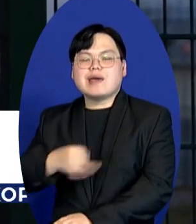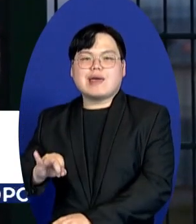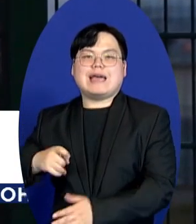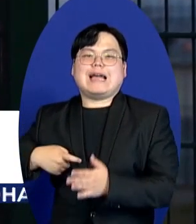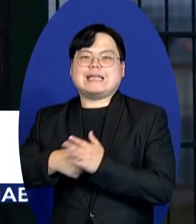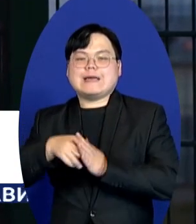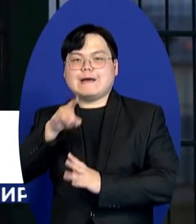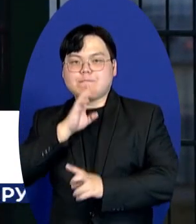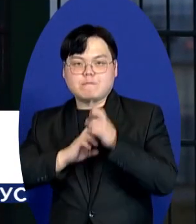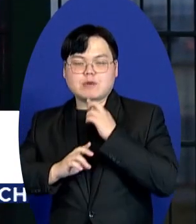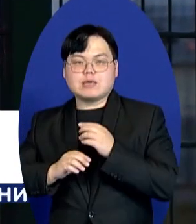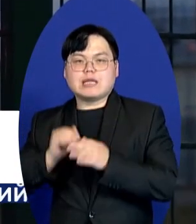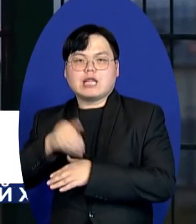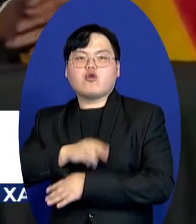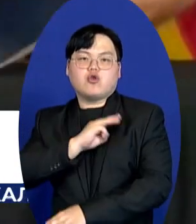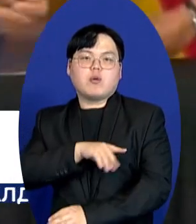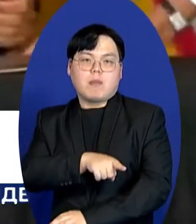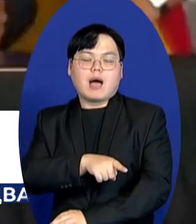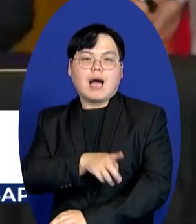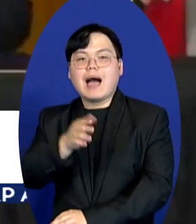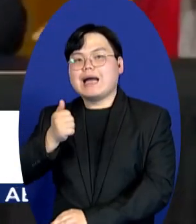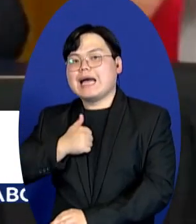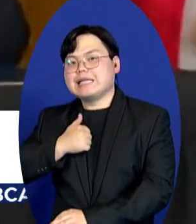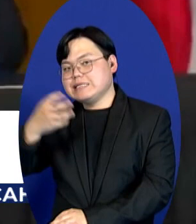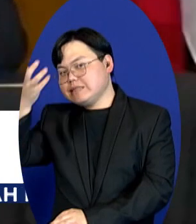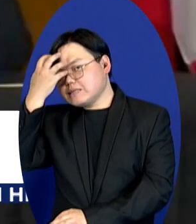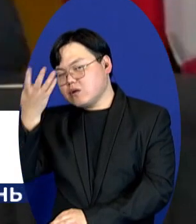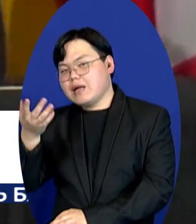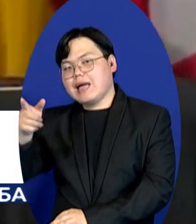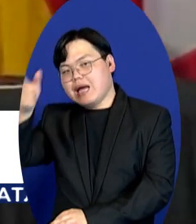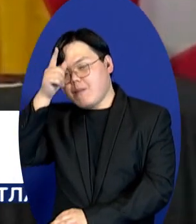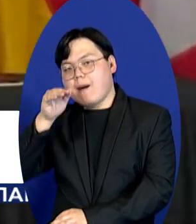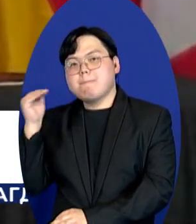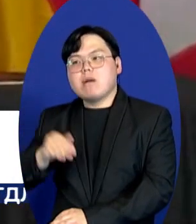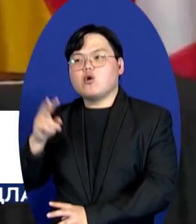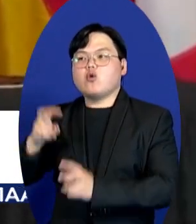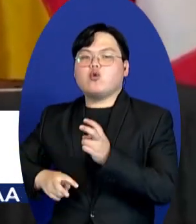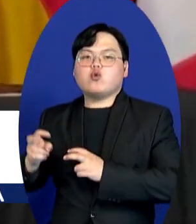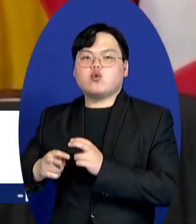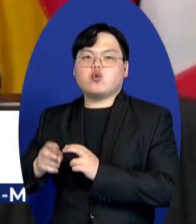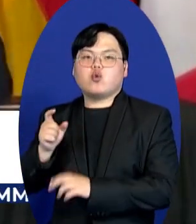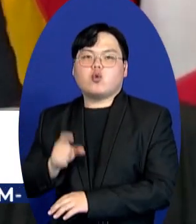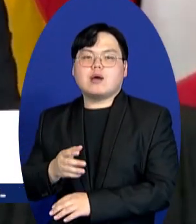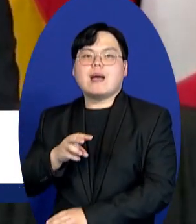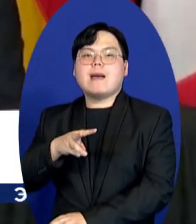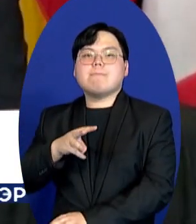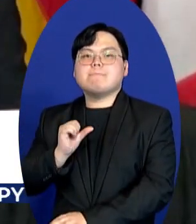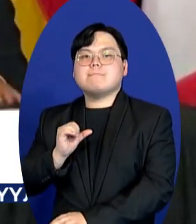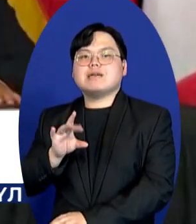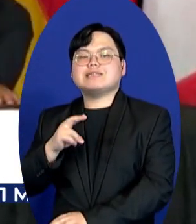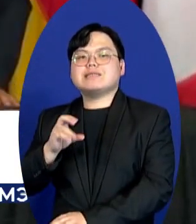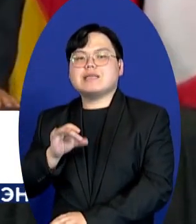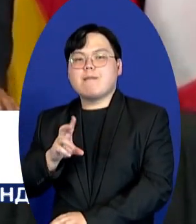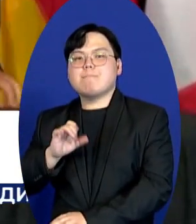авч эхлэх байгаа юм. Мөн энэ үеэр Канадын засгийн газар Германы автомашин үйлдвэрлэгч Volkswagen, Mercedes-Benz зэрэг